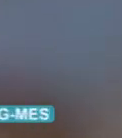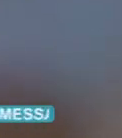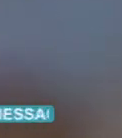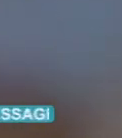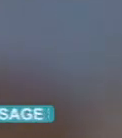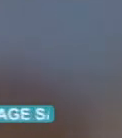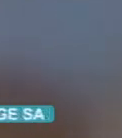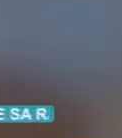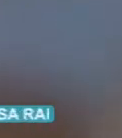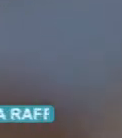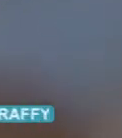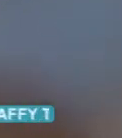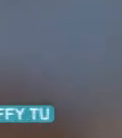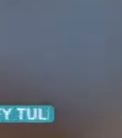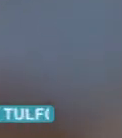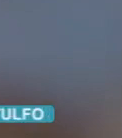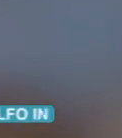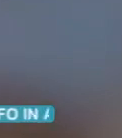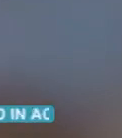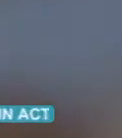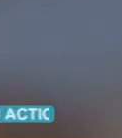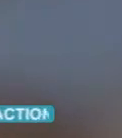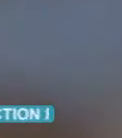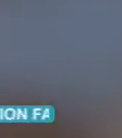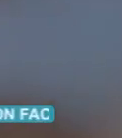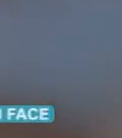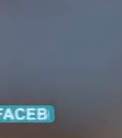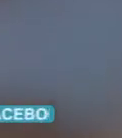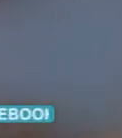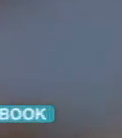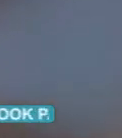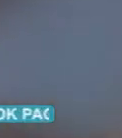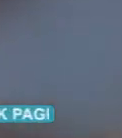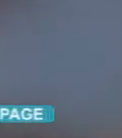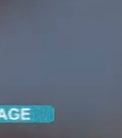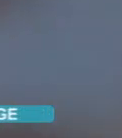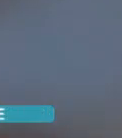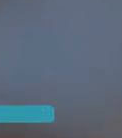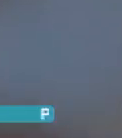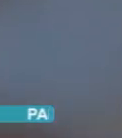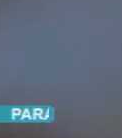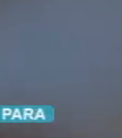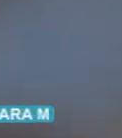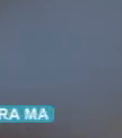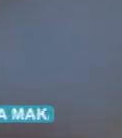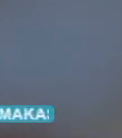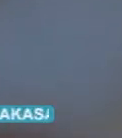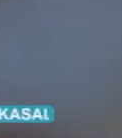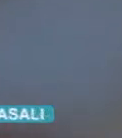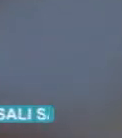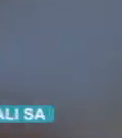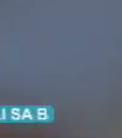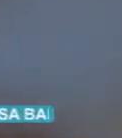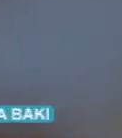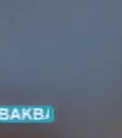asma po sa ugat. High blood. Inaakay na nga po. At hindi po ako makasunod.